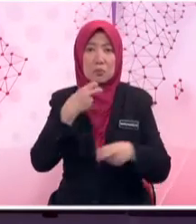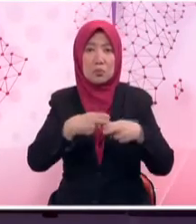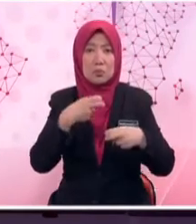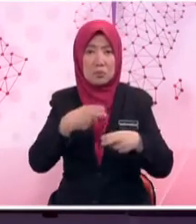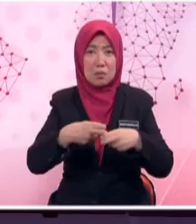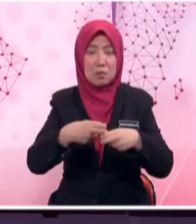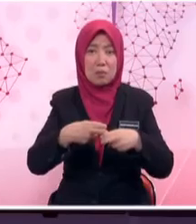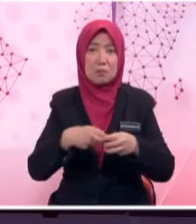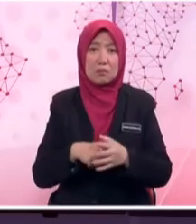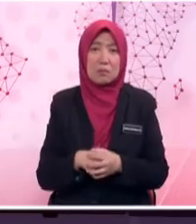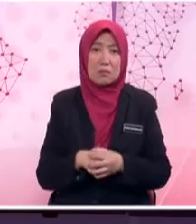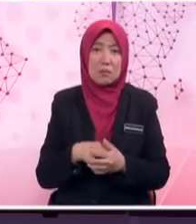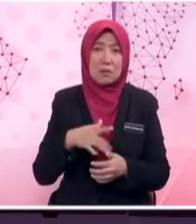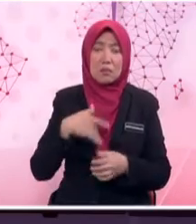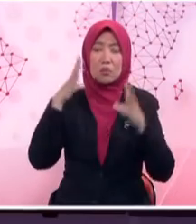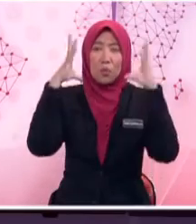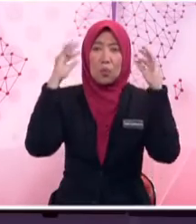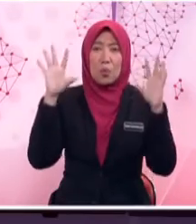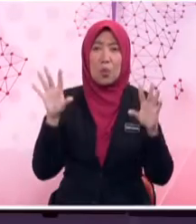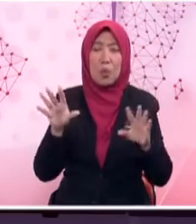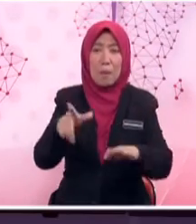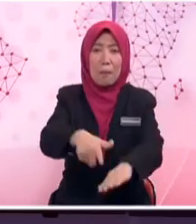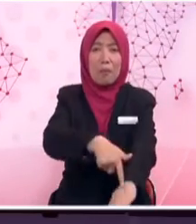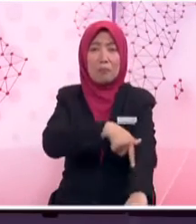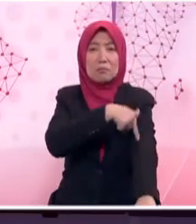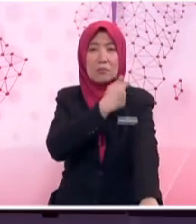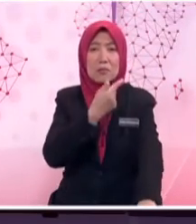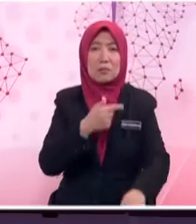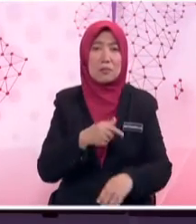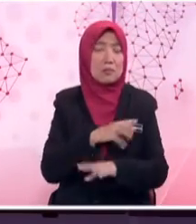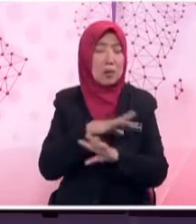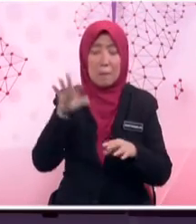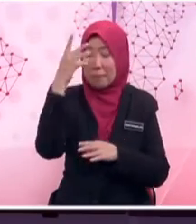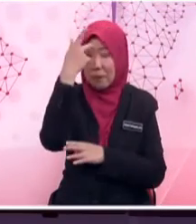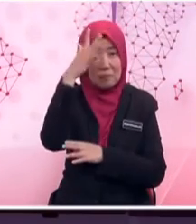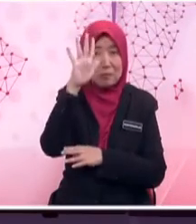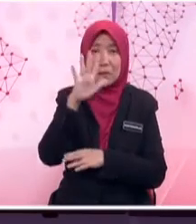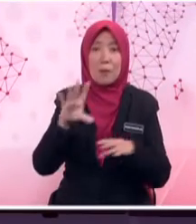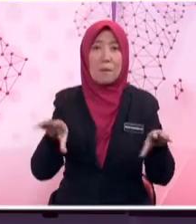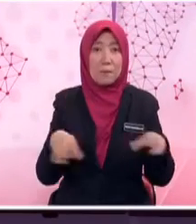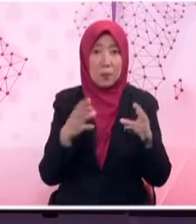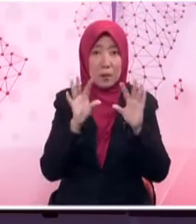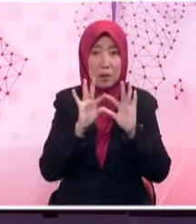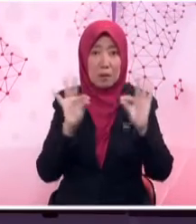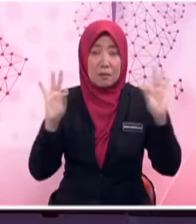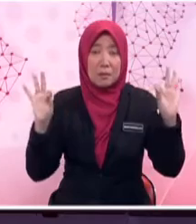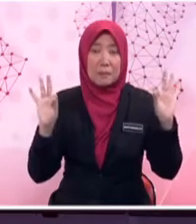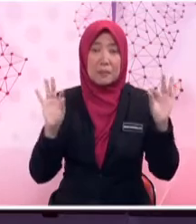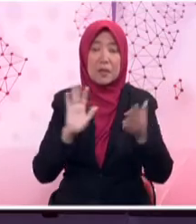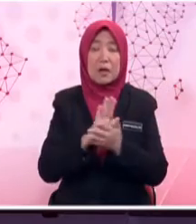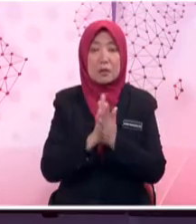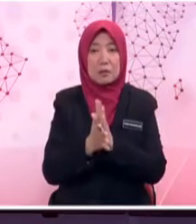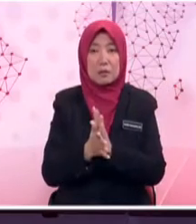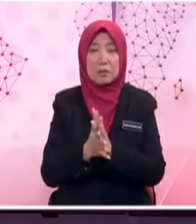Payah. Rasa cikgu panjangnya ayat nak buat, saya tak pandai. Dia akan jadi macam tarik diri ya. So cikgu